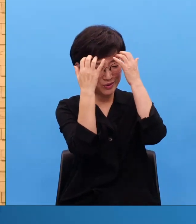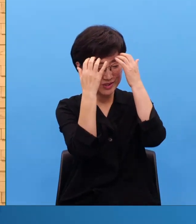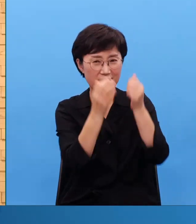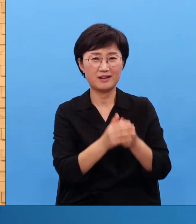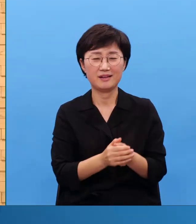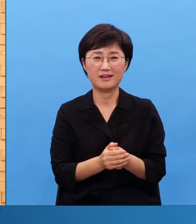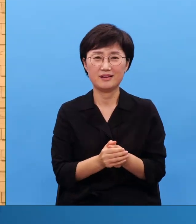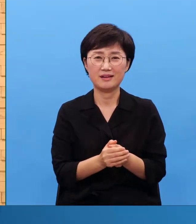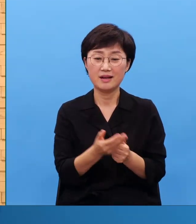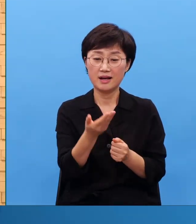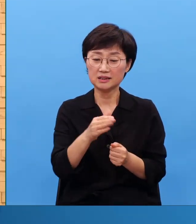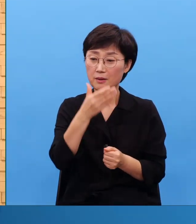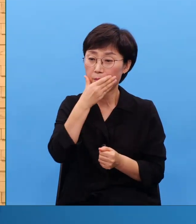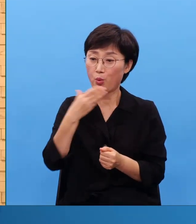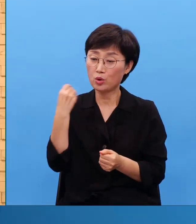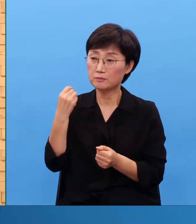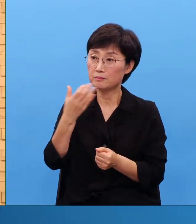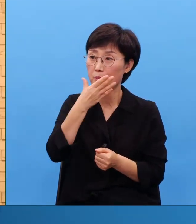doctor. 복음 있으면